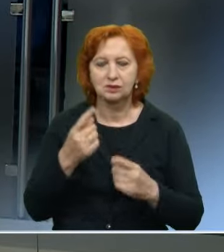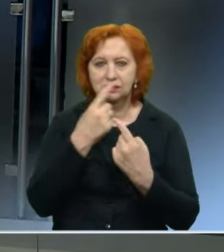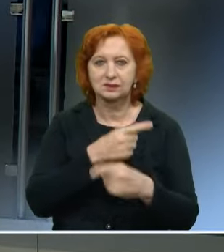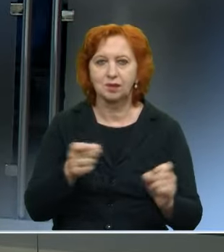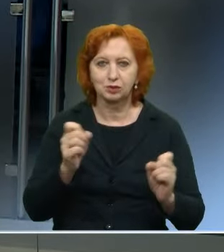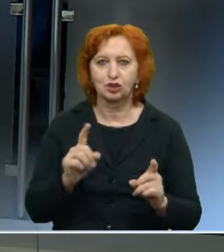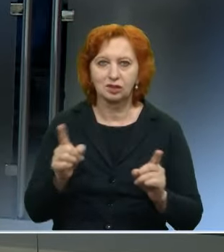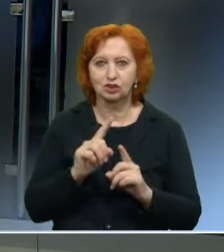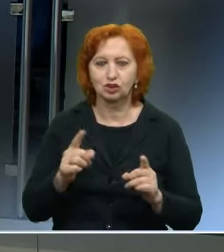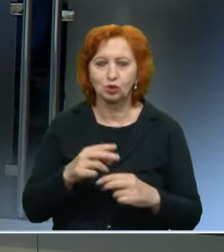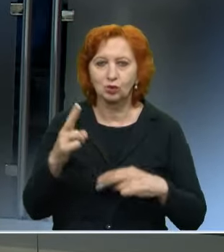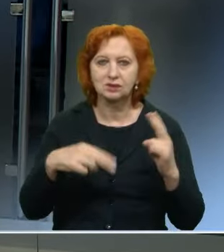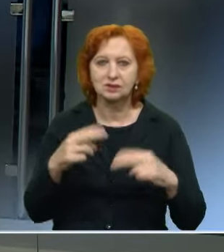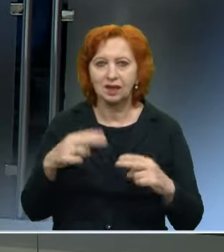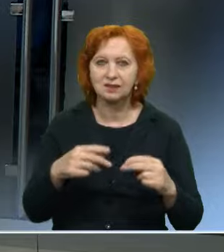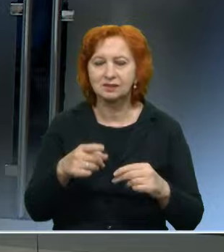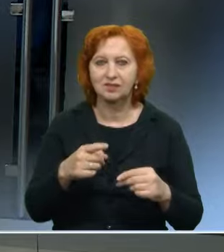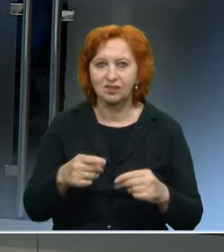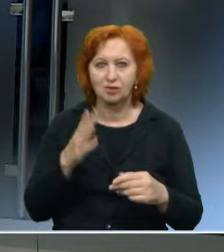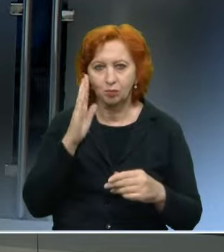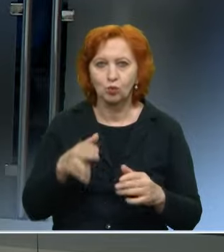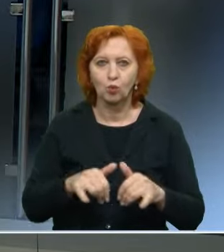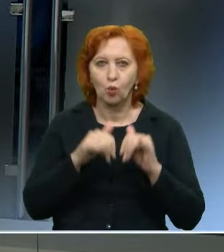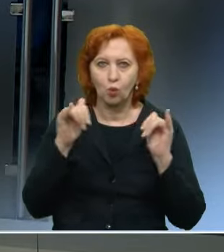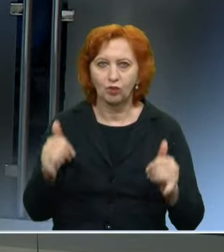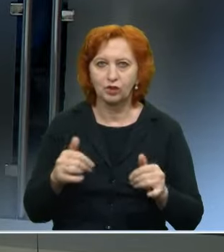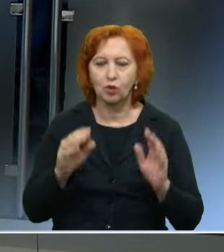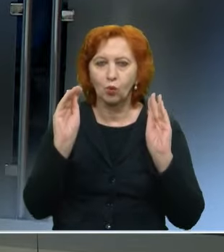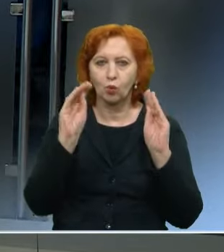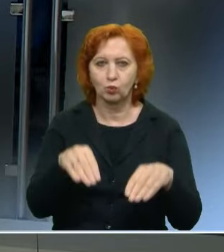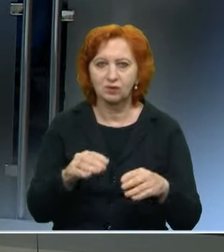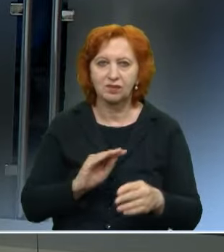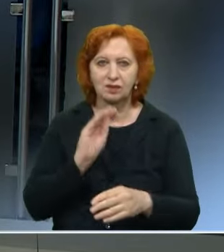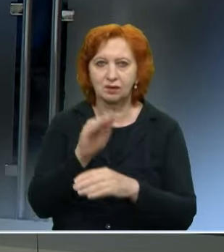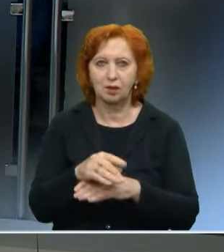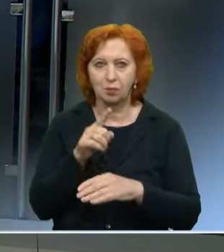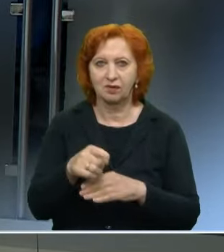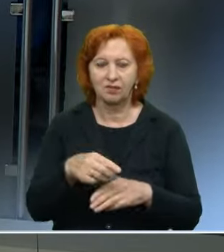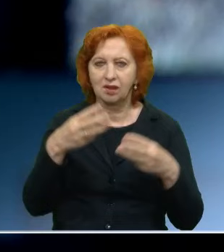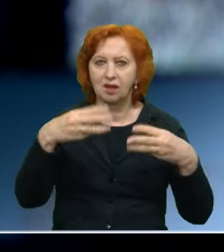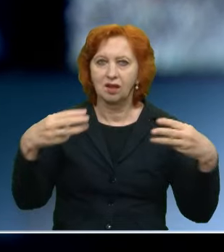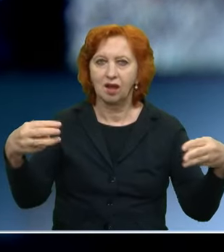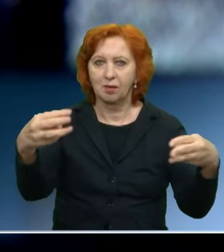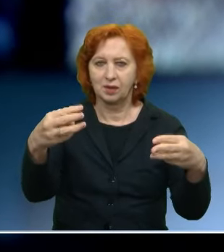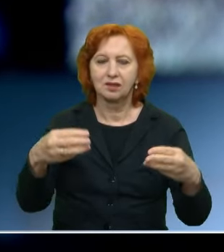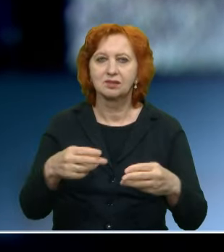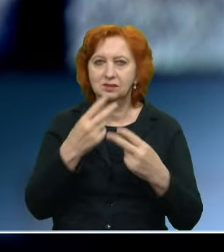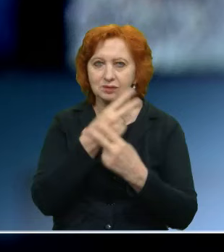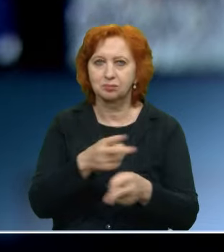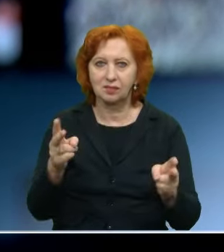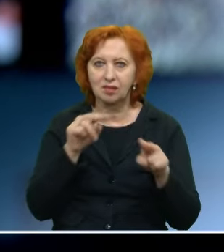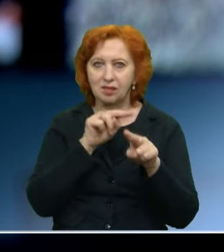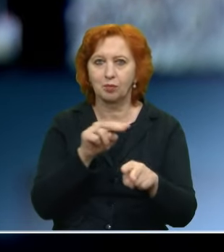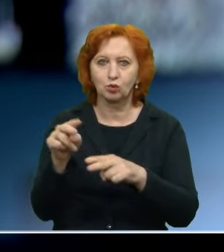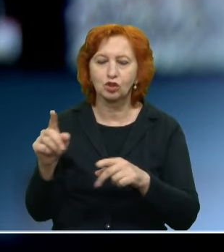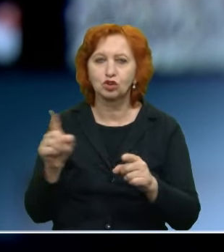что количество лесопожарных станций увеличили и установили дополнительные камеры мониторинга. О том, что еще стоит